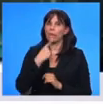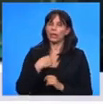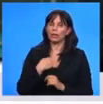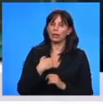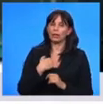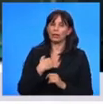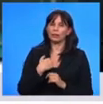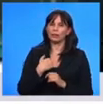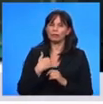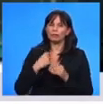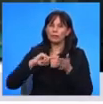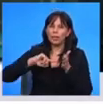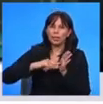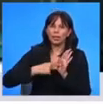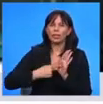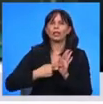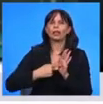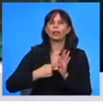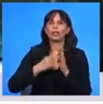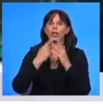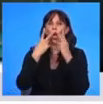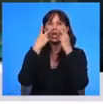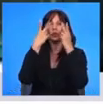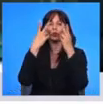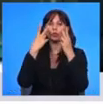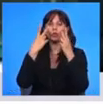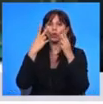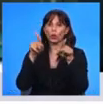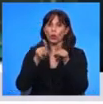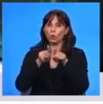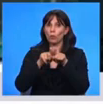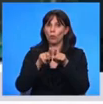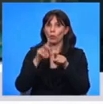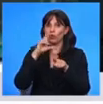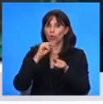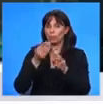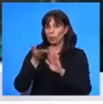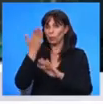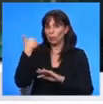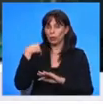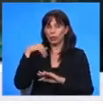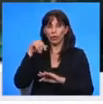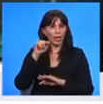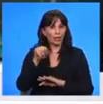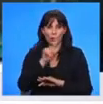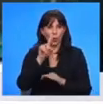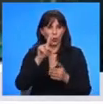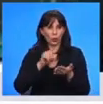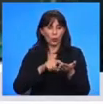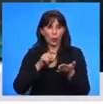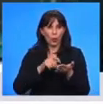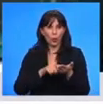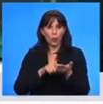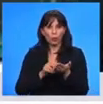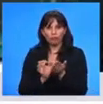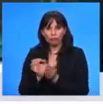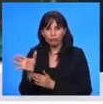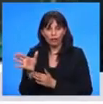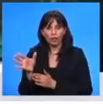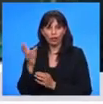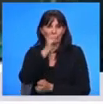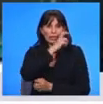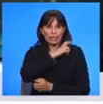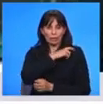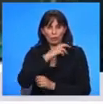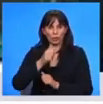תחדדי, מאוד חשוב שתחדדי, כמו שדיברנו קודם, חלילה, את לא עכשיו דורשת להשעות קצינים של צהל על האירוע